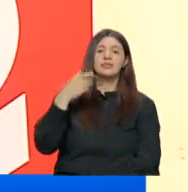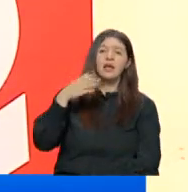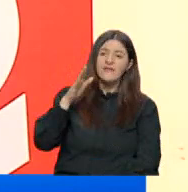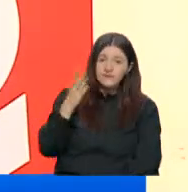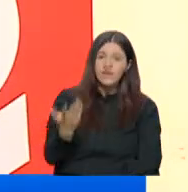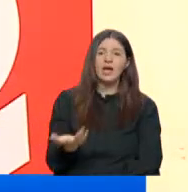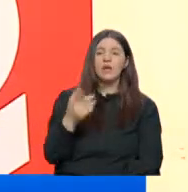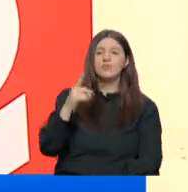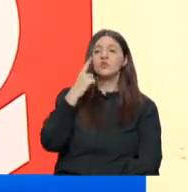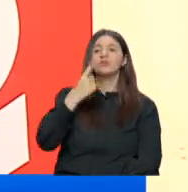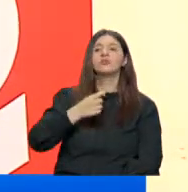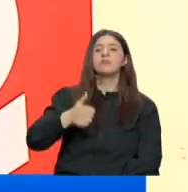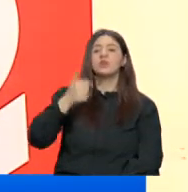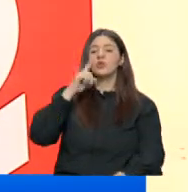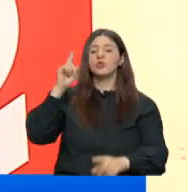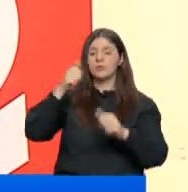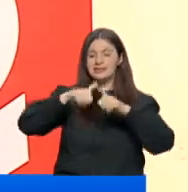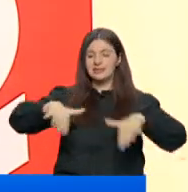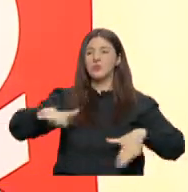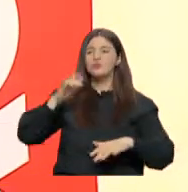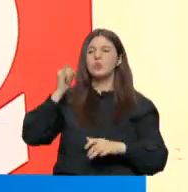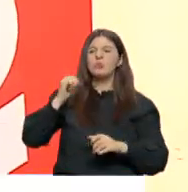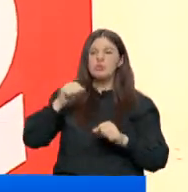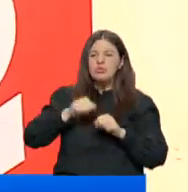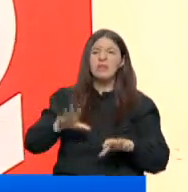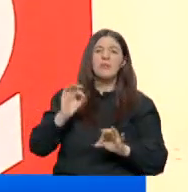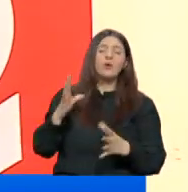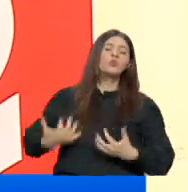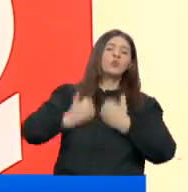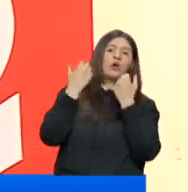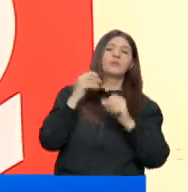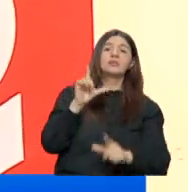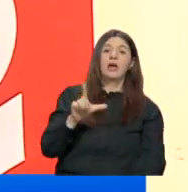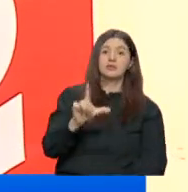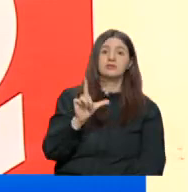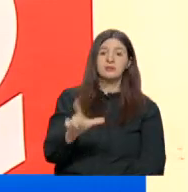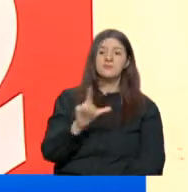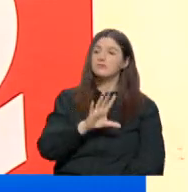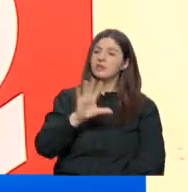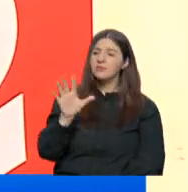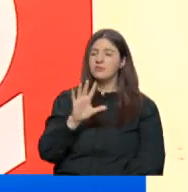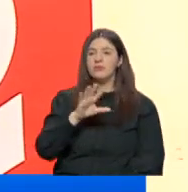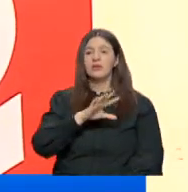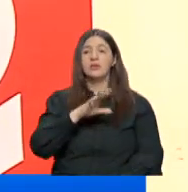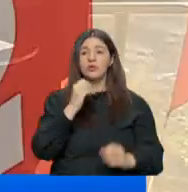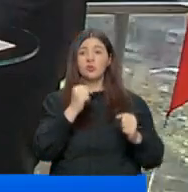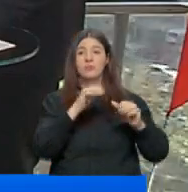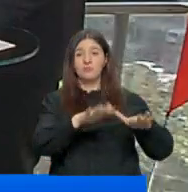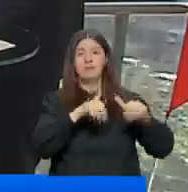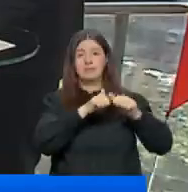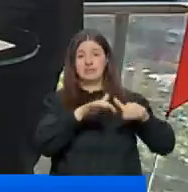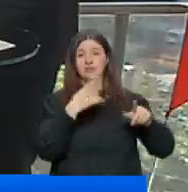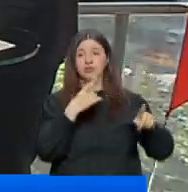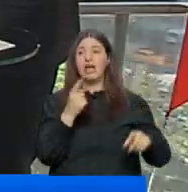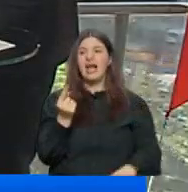iktidardan ve bu Cumhurbaşkanlığı hükümet sistemi denilen ucube sistemden bir an önce kurtulmamız lazım. Yani herkes, yani siz de güçlendirilmiş parlamenter sistem